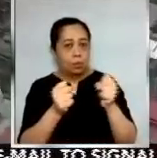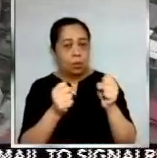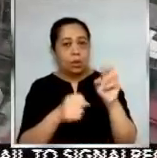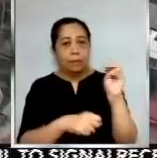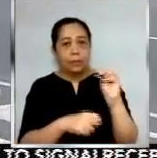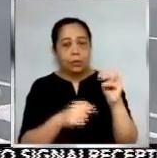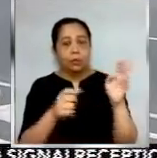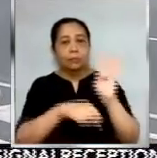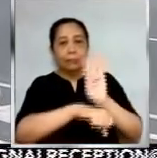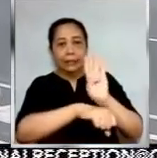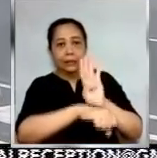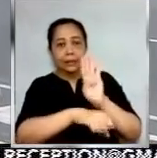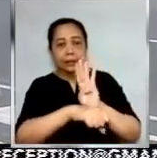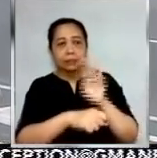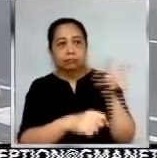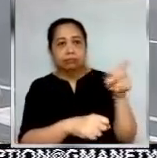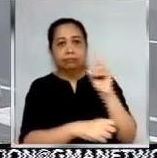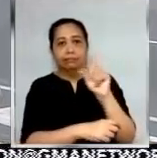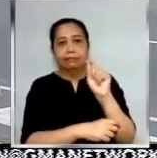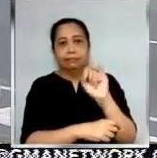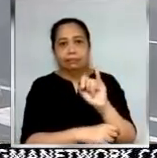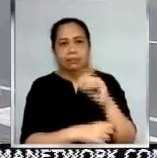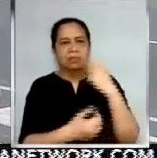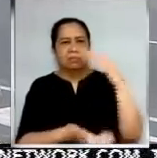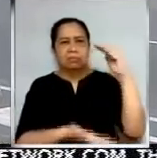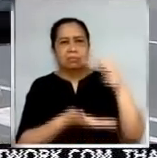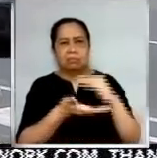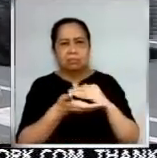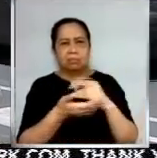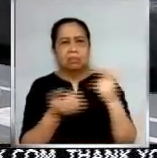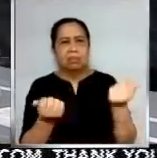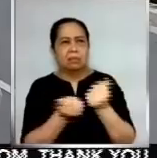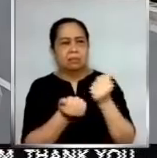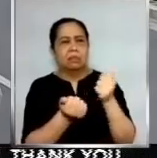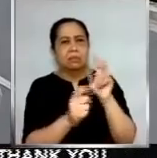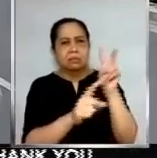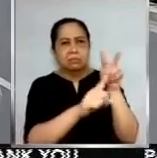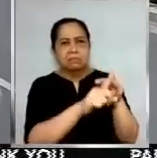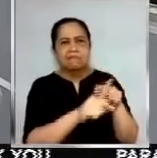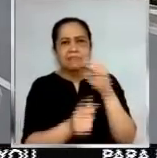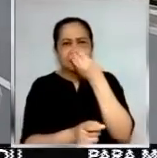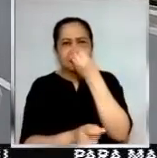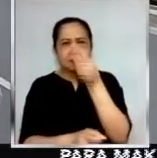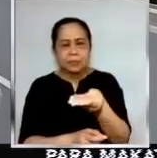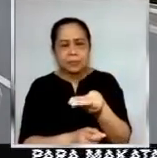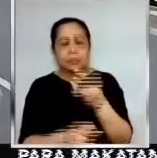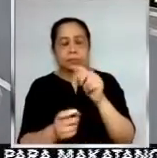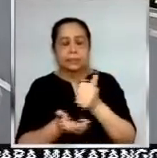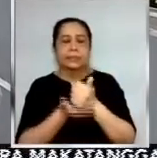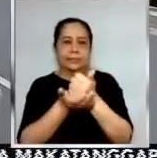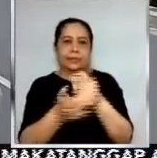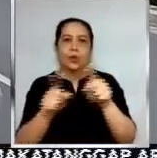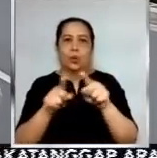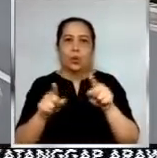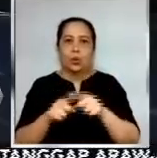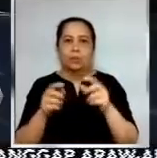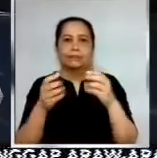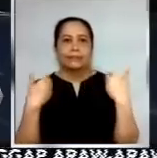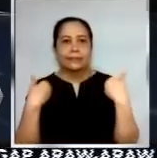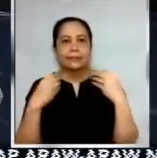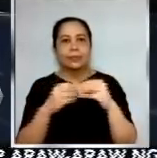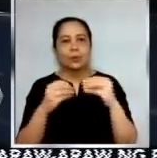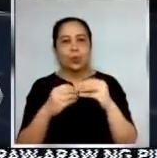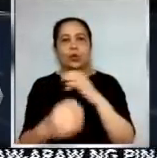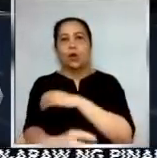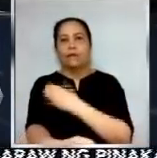sa DTI. Kumunti raw kasi ang nag-a-avail nito sa pagpasok ng taon. Tutulong din daw sila para magkaroon ng kumpiyansa ang